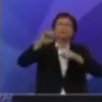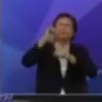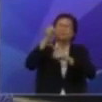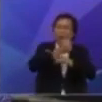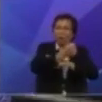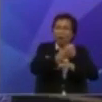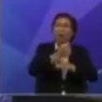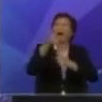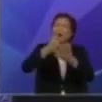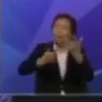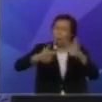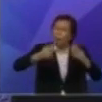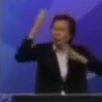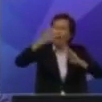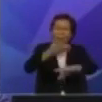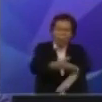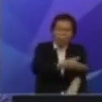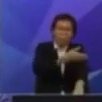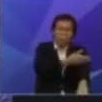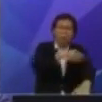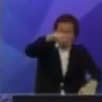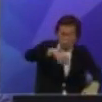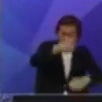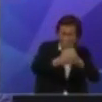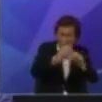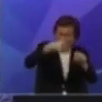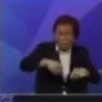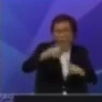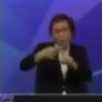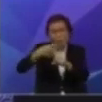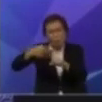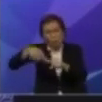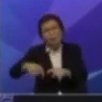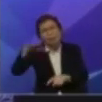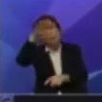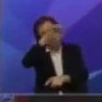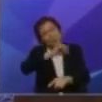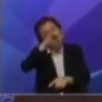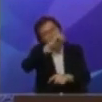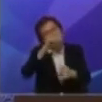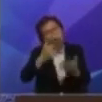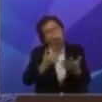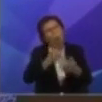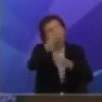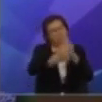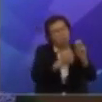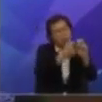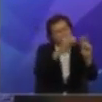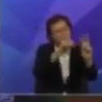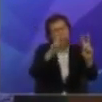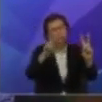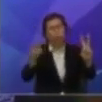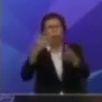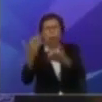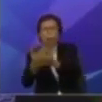akan bertambah baik. Ini dalam tahun ini ni. Ya, berapa bulan ini kita nak. Pasal jangkaannya, kalau ikut awal, tahun depan baru